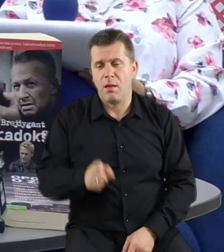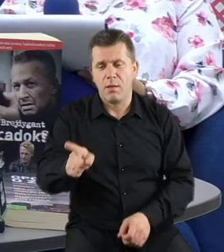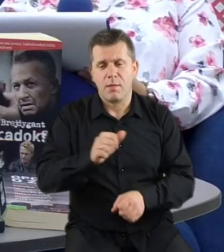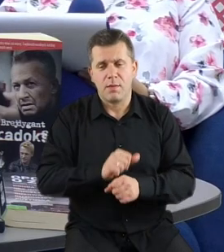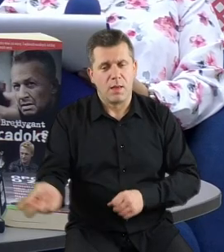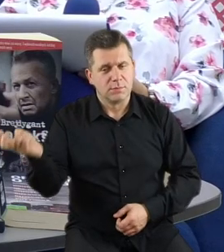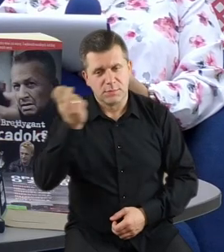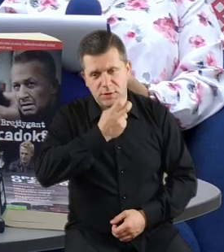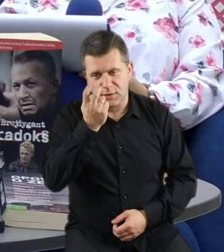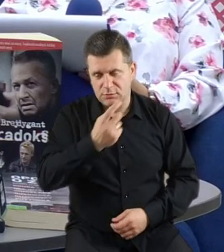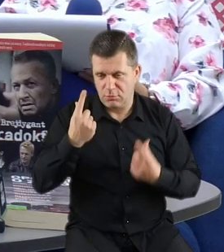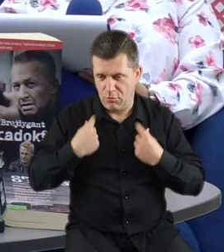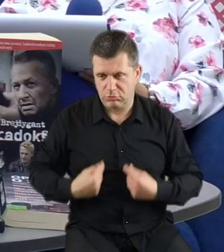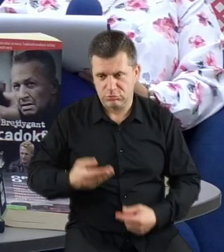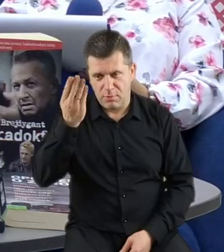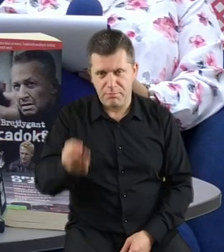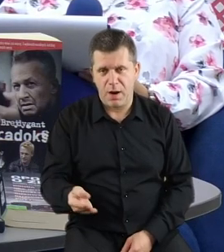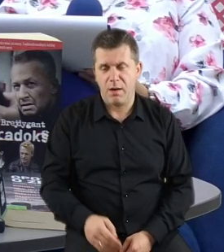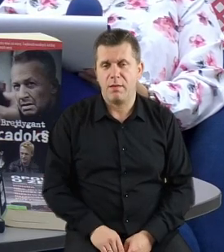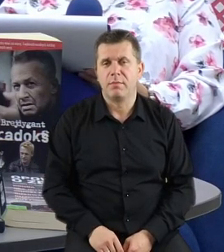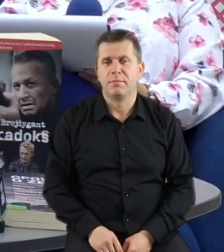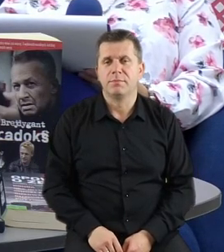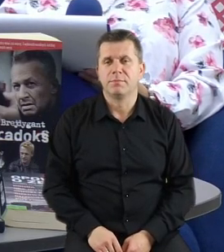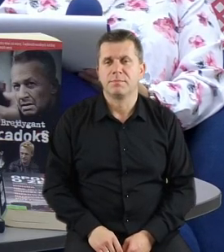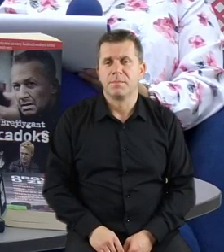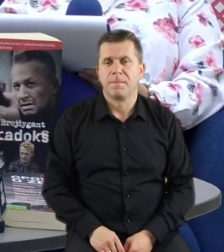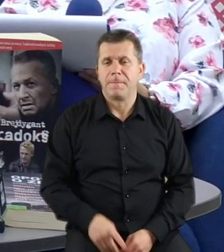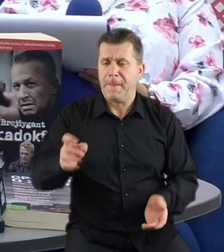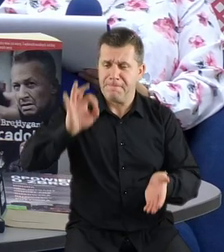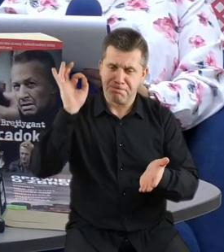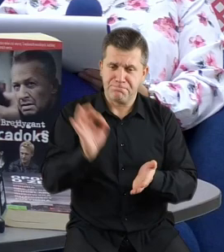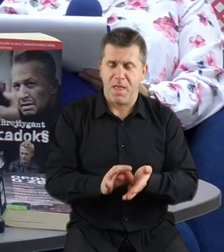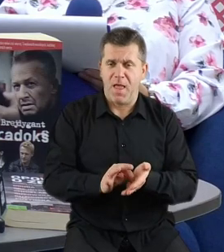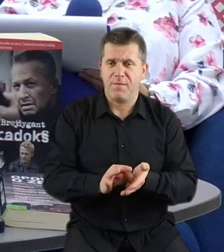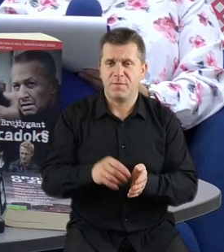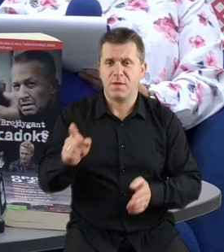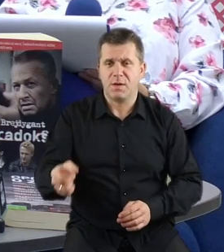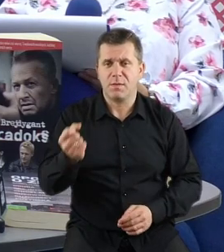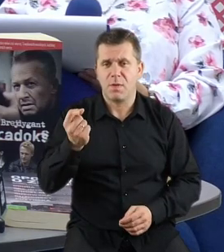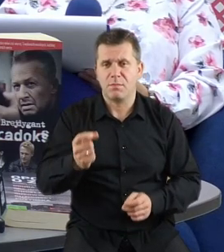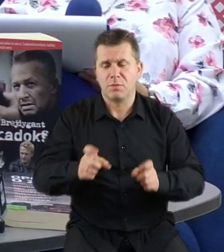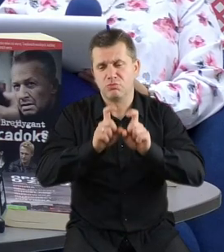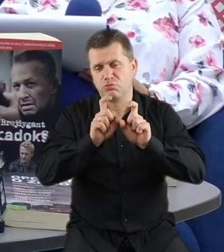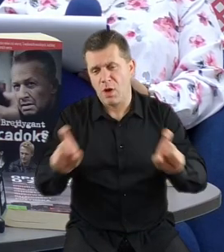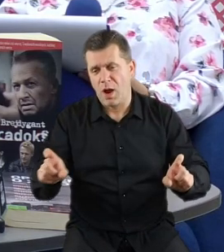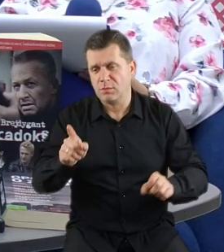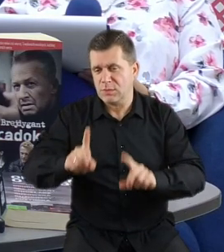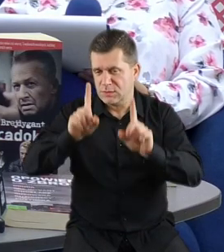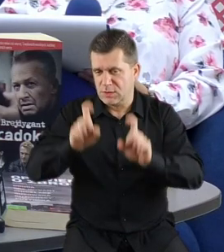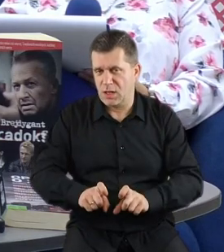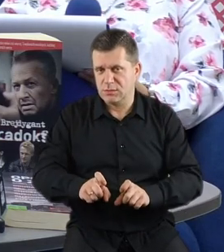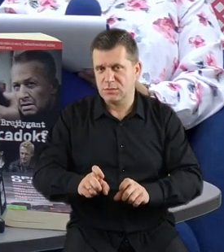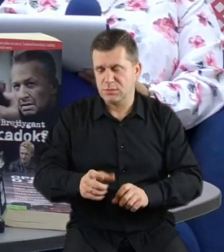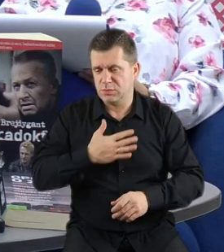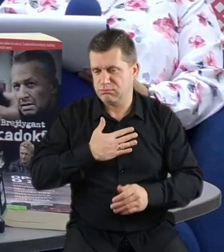jest niezwykle interesującą postacią, która w pewnych momentach z czasem